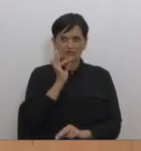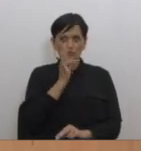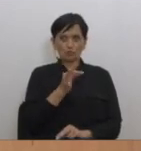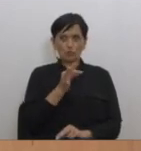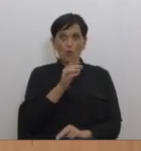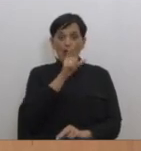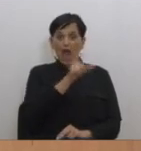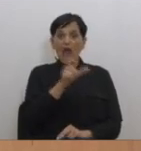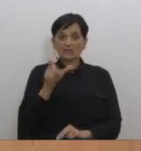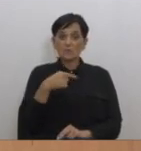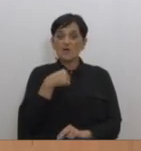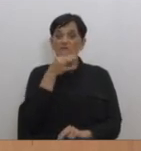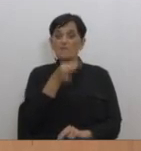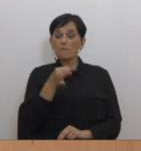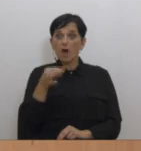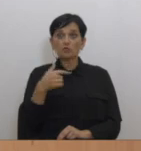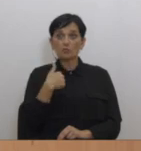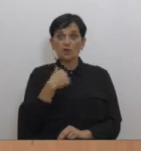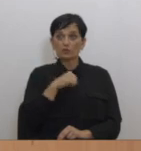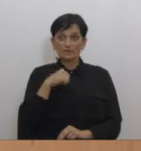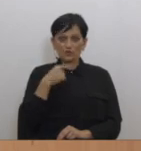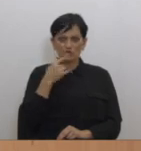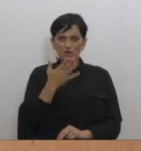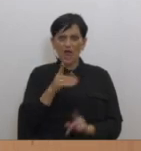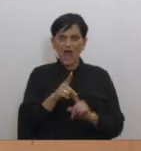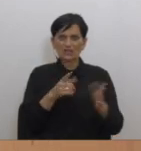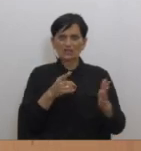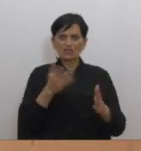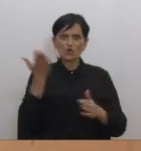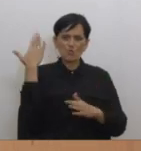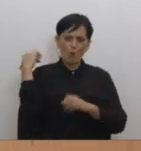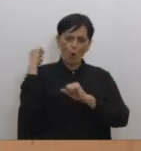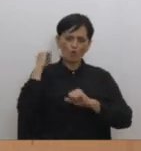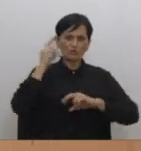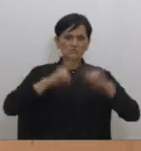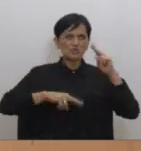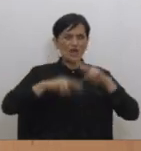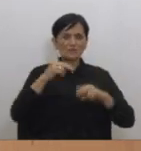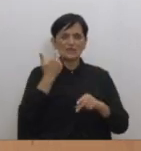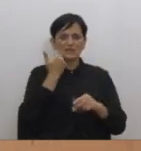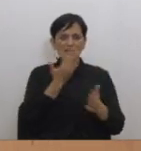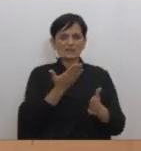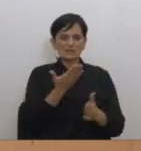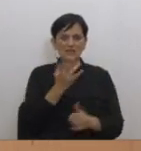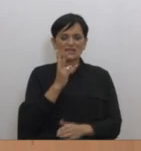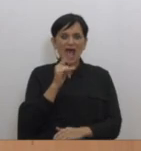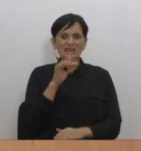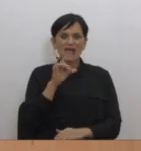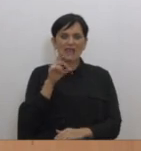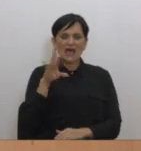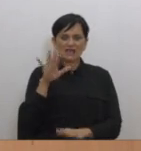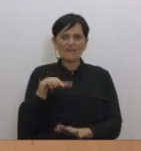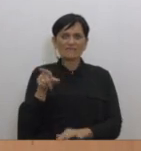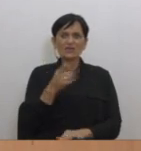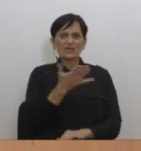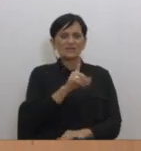ადამიანებს პასუხობ ხოლმე, მე თუ არასდროს არ ვიცო. ამ ხელშენებლობას ზურგზე გაქვს მოკიდებული სამარცხვინო ნაძალადებში. რას ლაპარაკ,